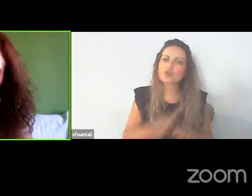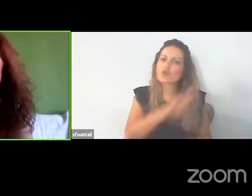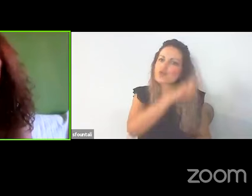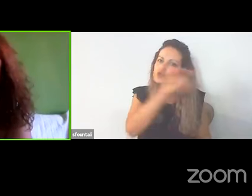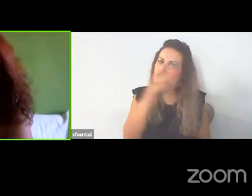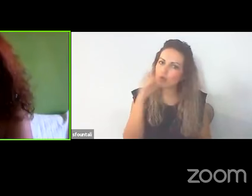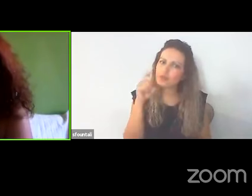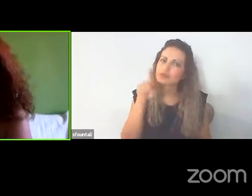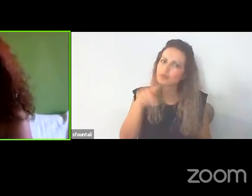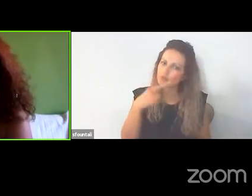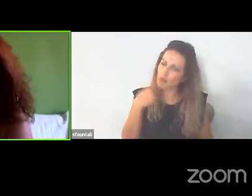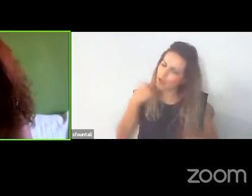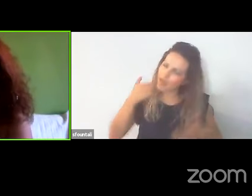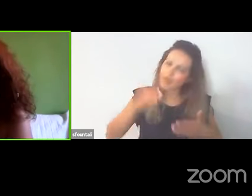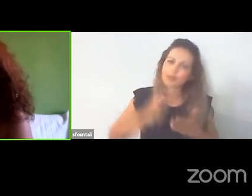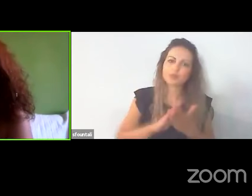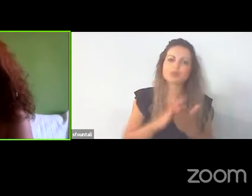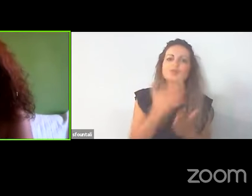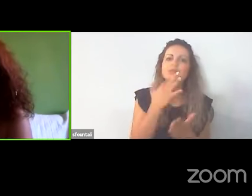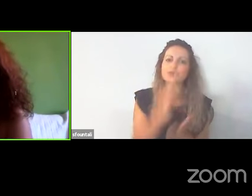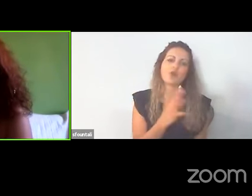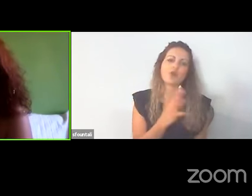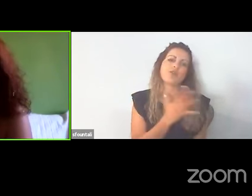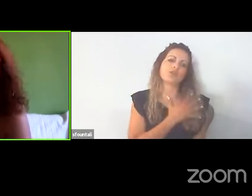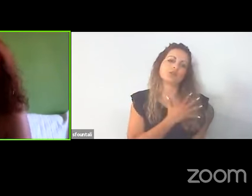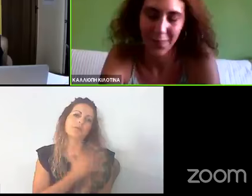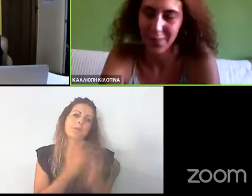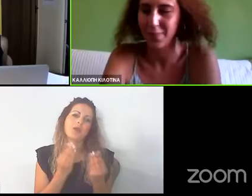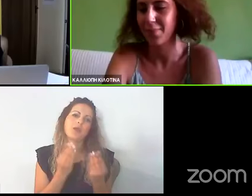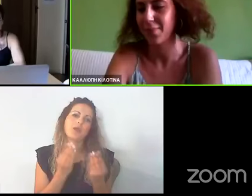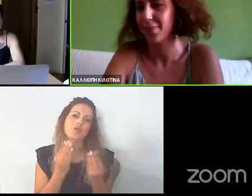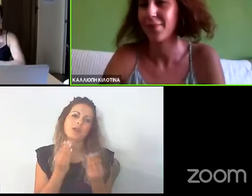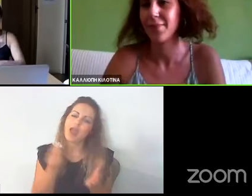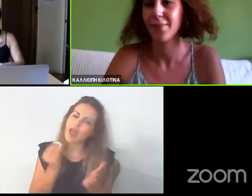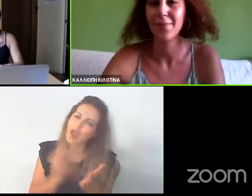μια φορά για αυτό το δημόσιο βήμα. Αυτά για την ώρα.